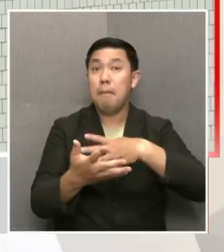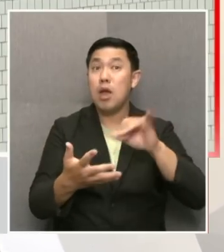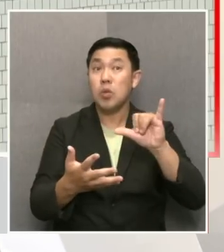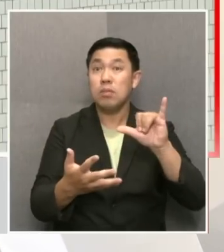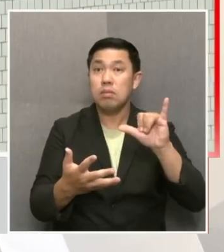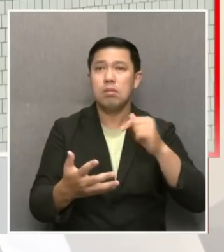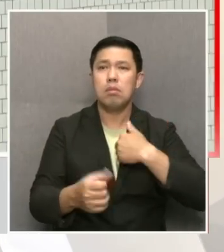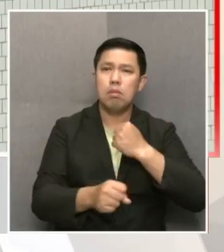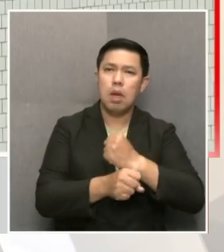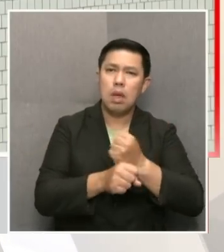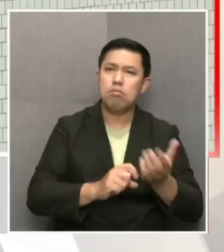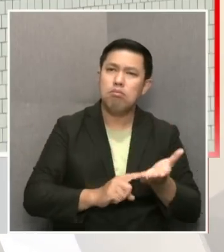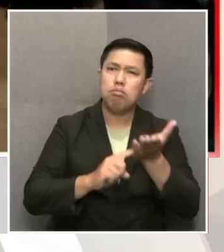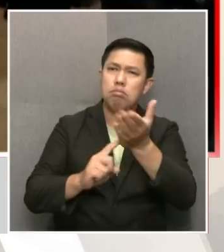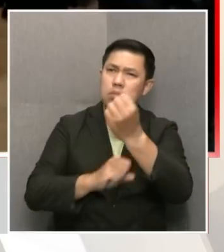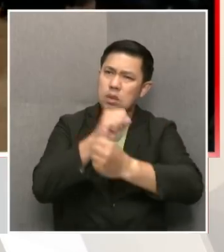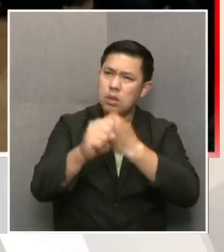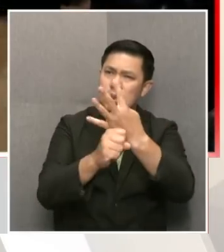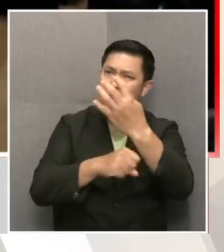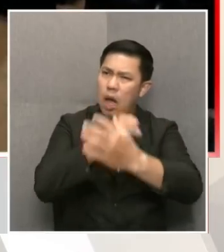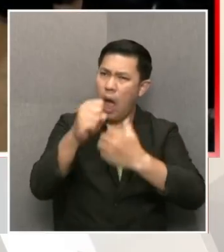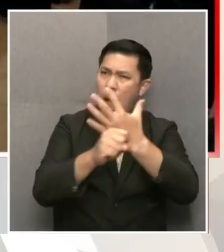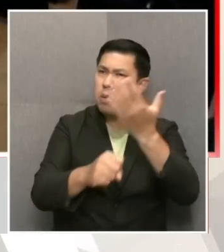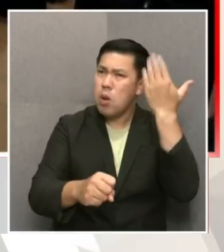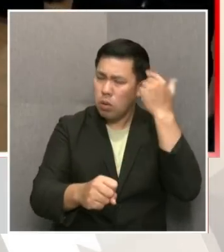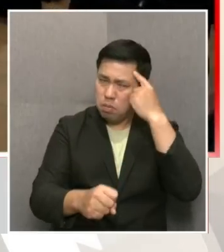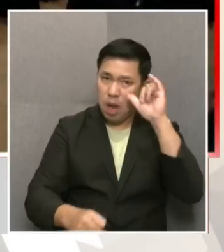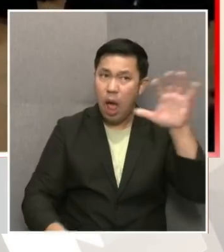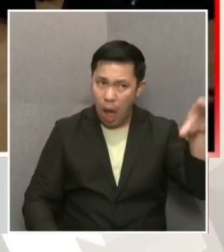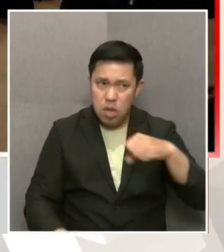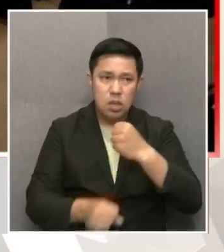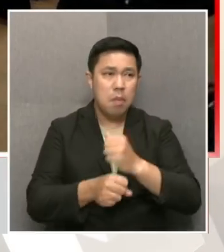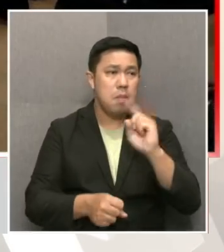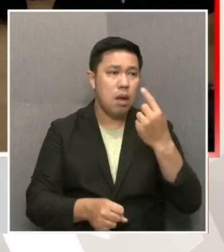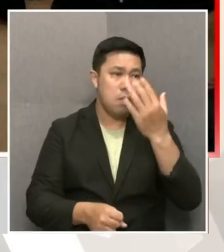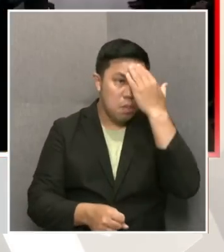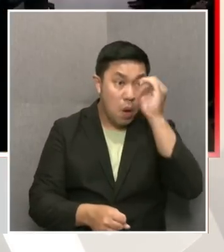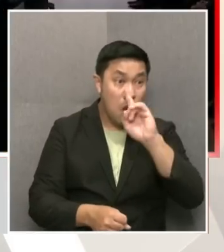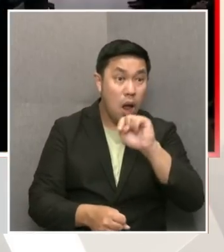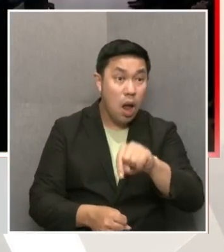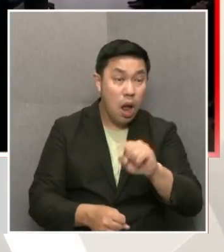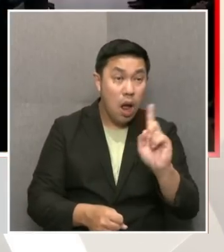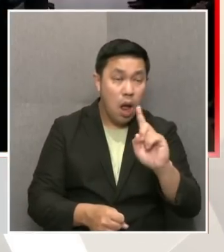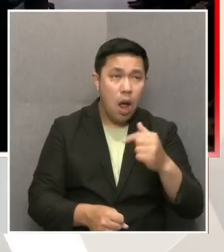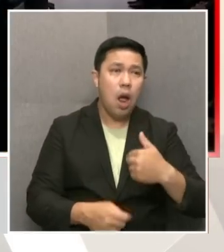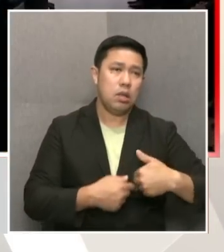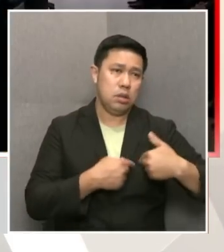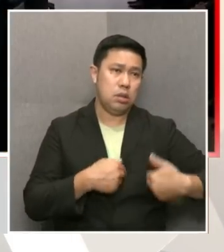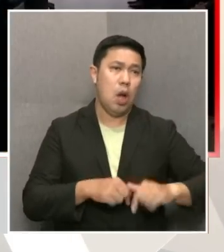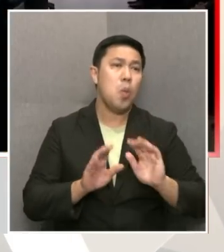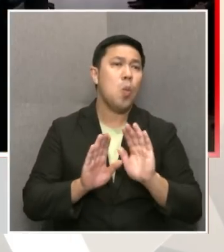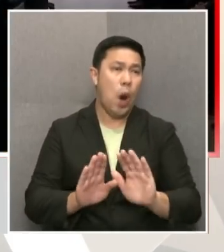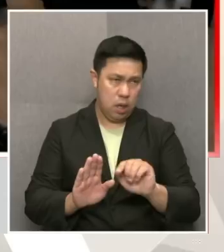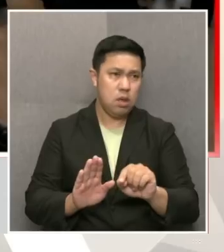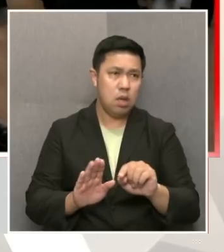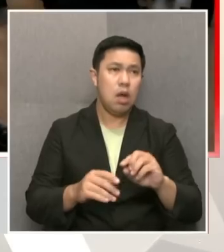นะครับอาจจะถูกนำกลับมาใช้ใหม่โดยอยู่บนพื้นฐานของความไว้วางใจความไว้เนื้อเชื่อใจการไม่นำอาวุธ